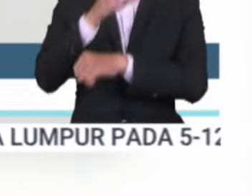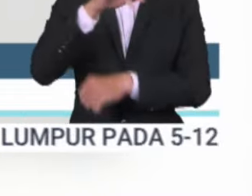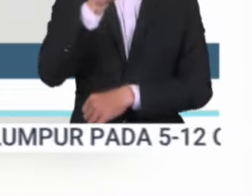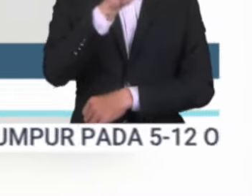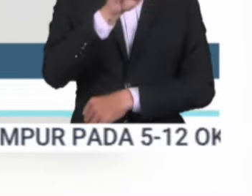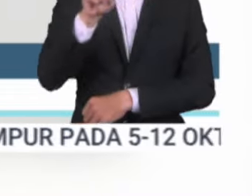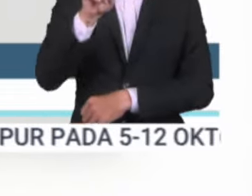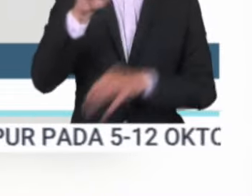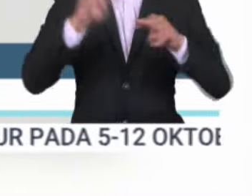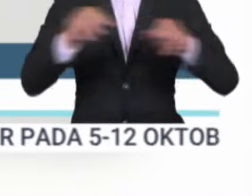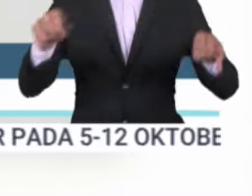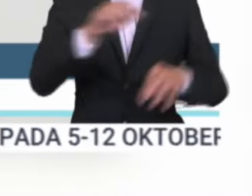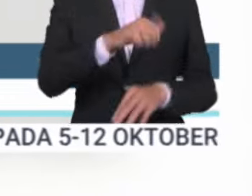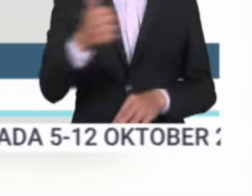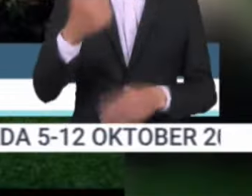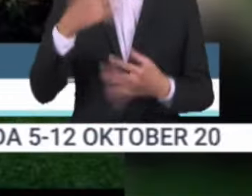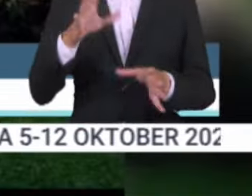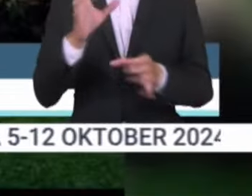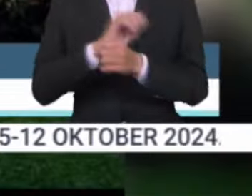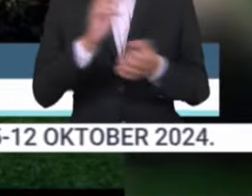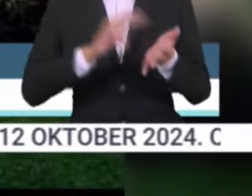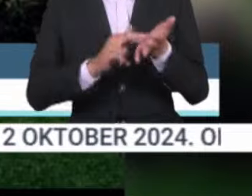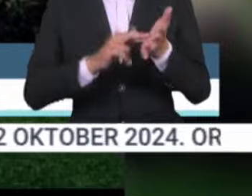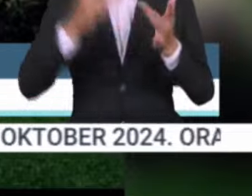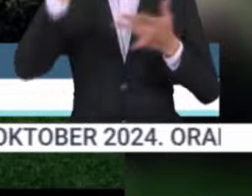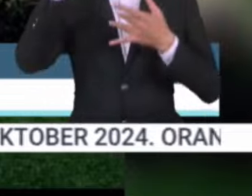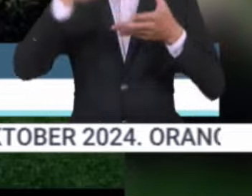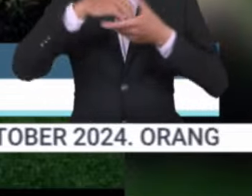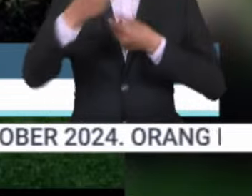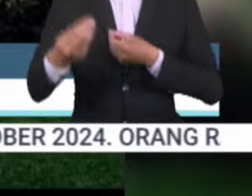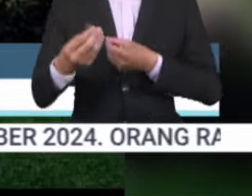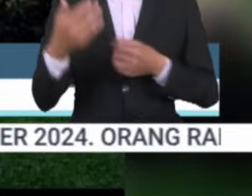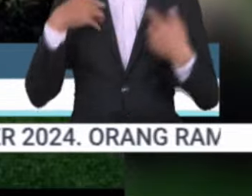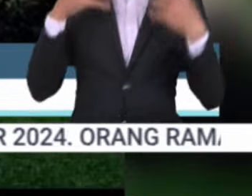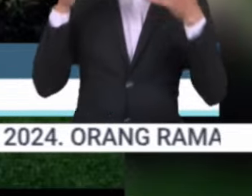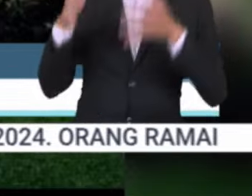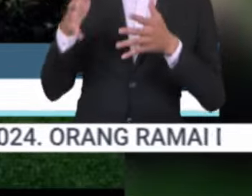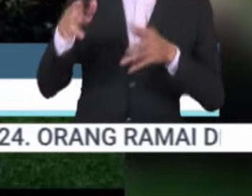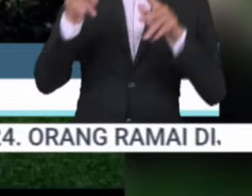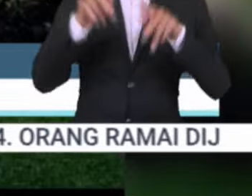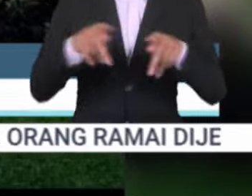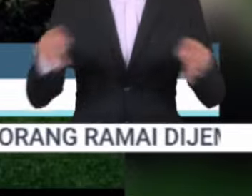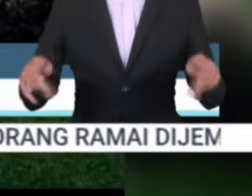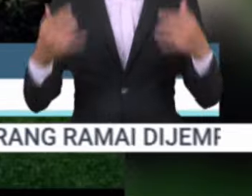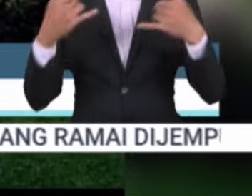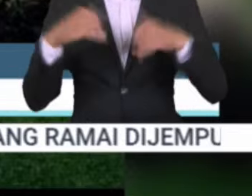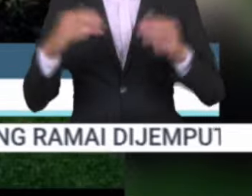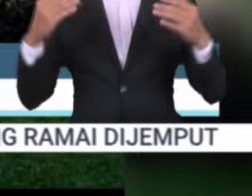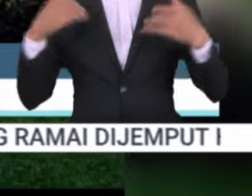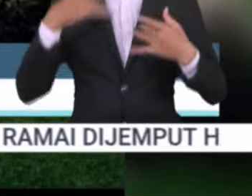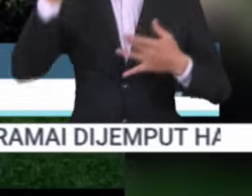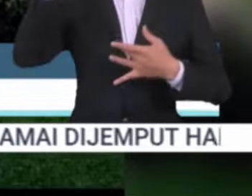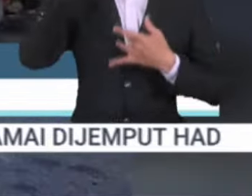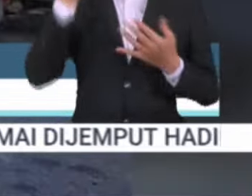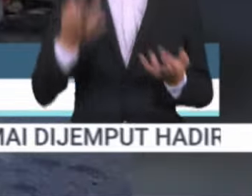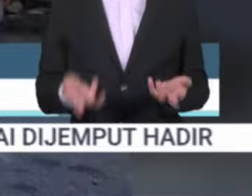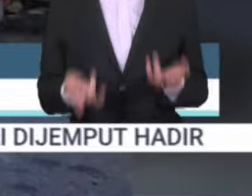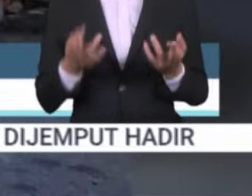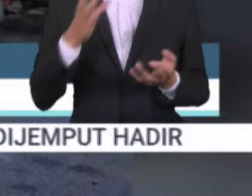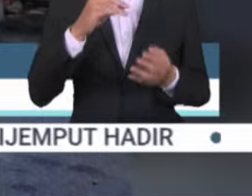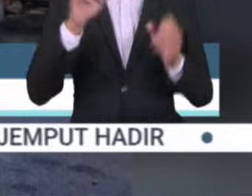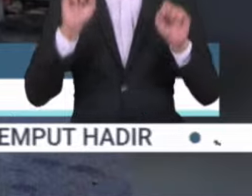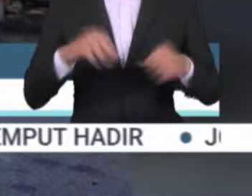manakala 62 murid lain menerima rawatan pesakit luar. Sementara baki pelajar yang lain mengalami simptom